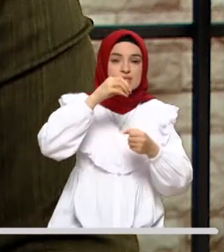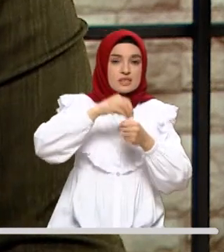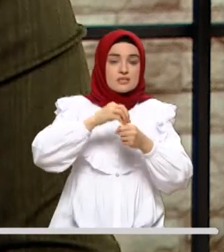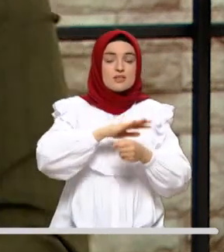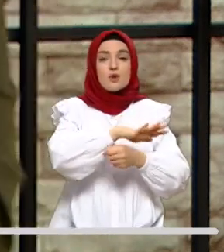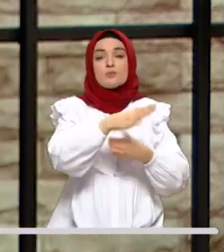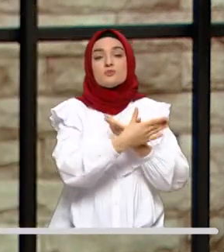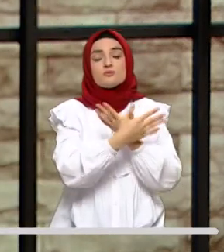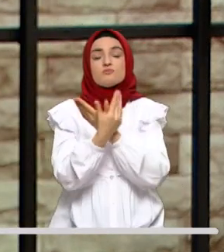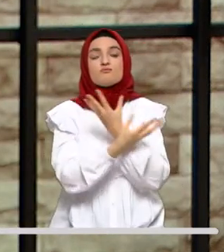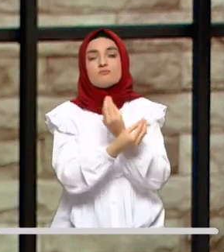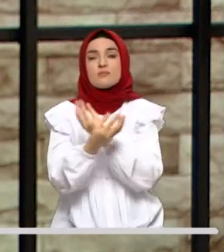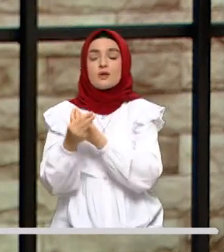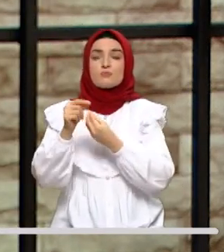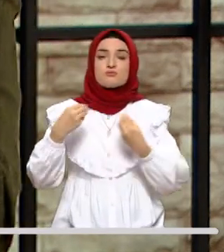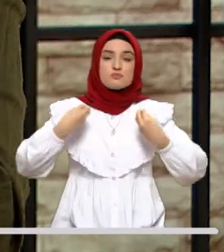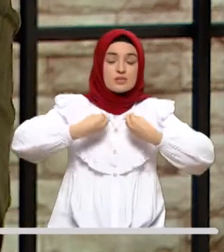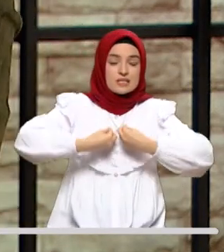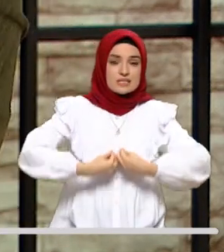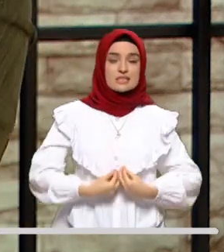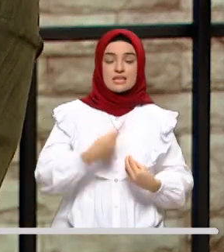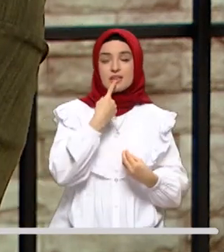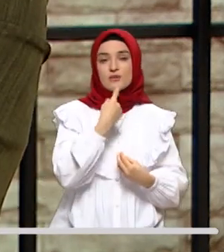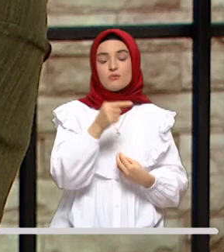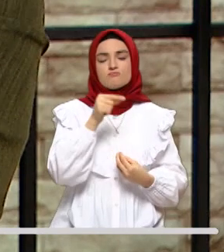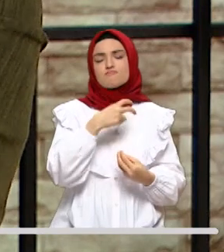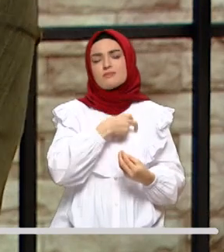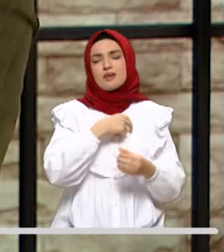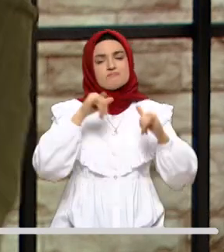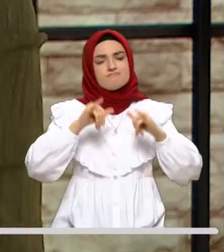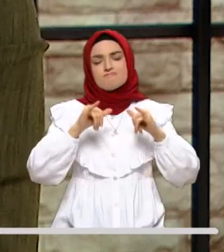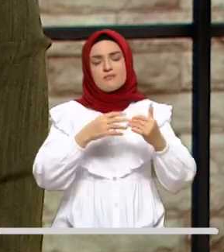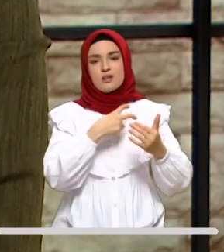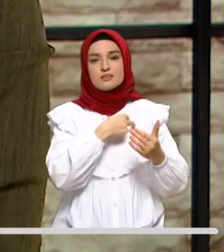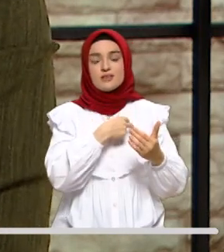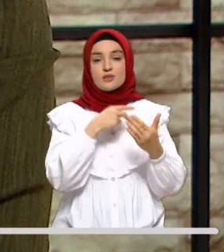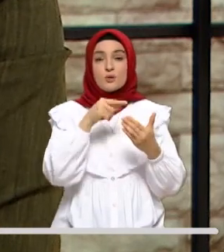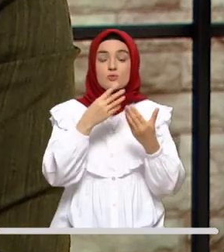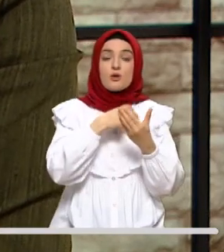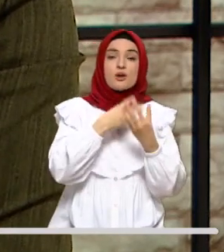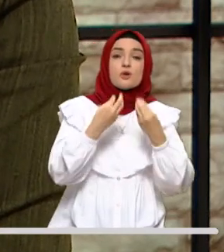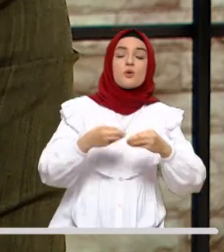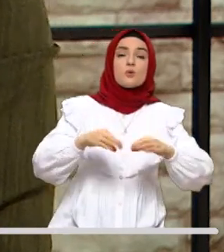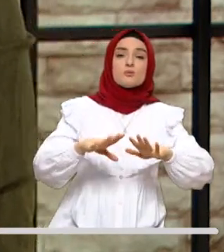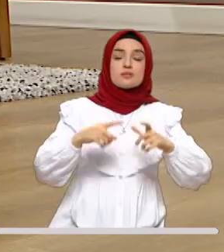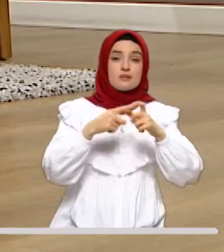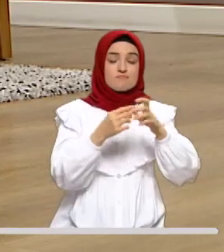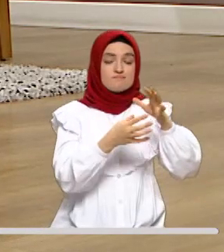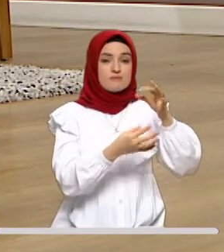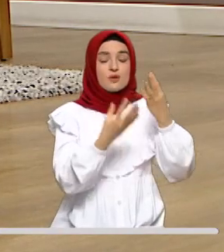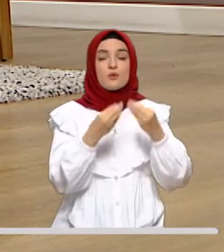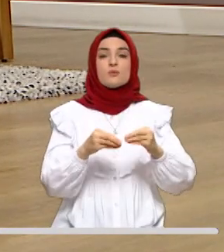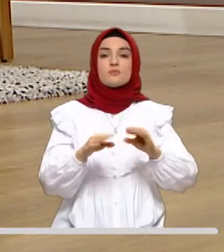bütün melekler o elbiseyi giyindik diyor. Bu aşk, bu aşk. Bu aşk olmasa Ebu Bekir, Hazreti Ebu Bekir